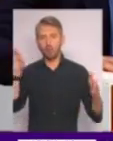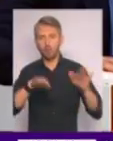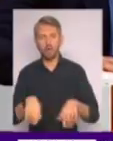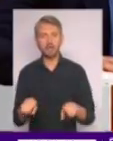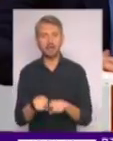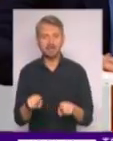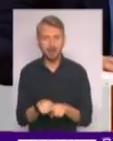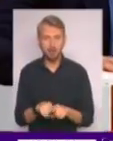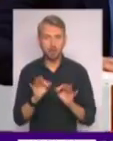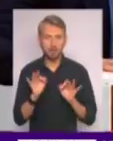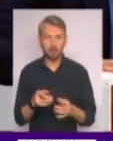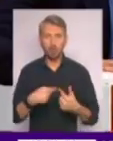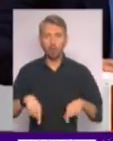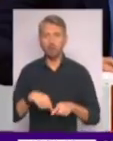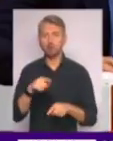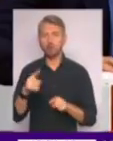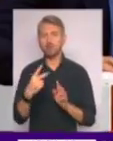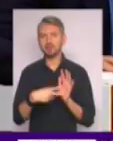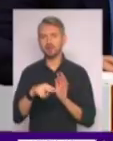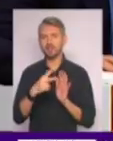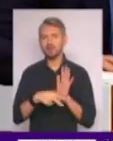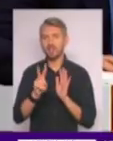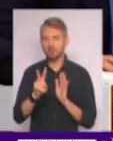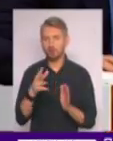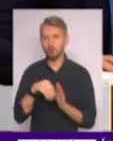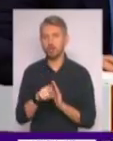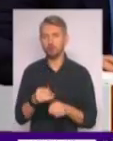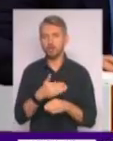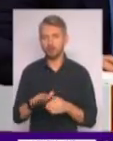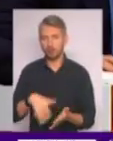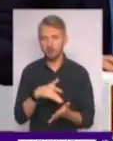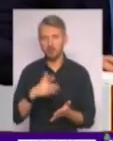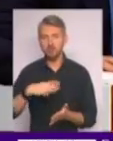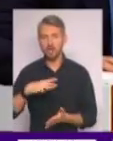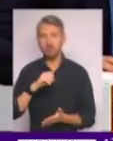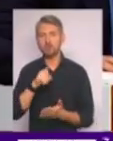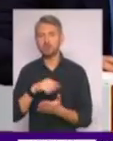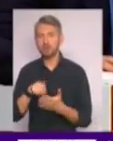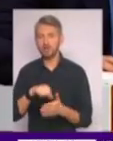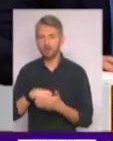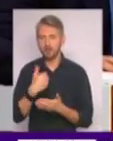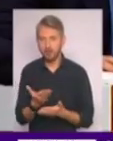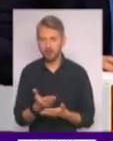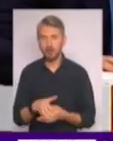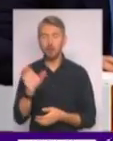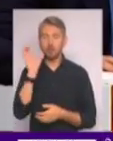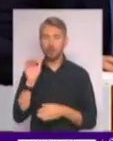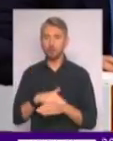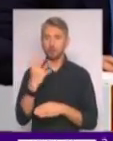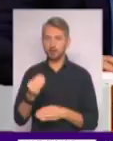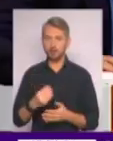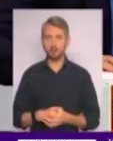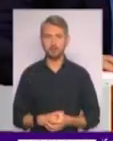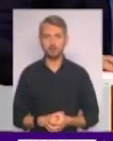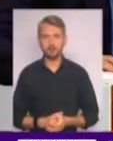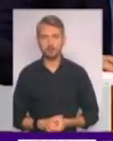само, звісно, округ номер 82 якраз включає і цю частину міста, тому ми чекаємо запитань саме від вас. Слухаємо, добрий день, ви в ефірі.